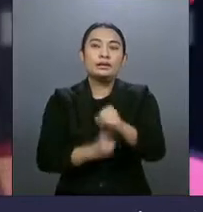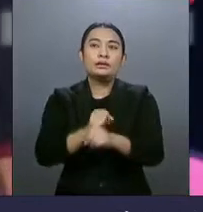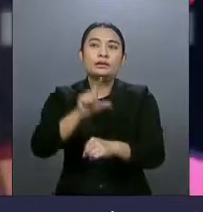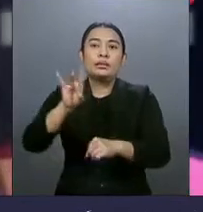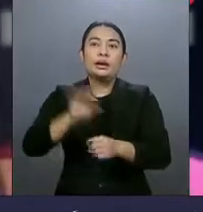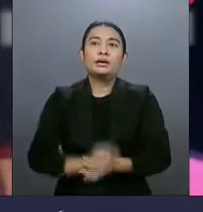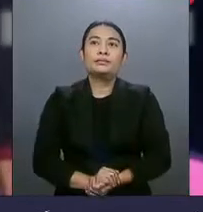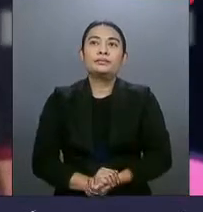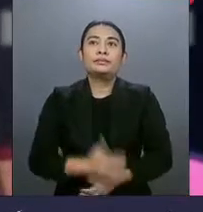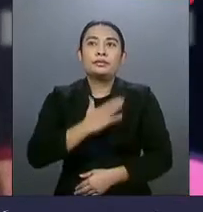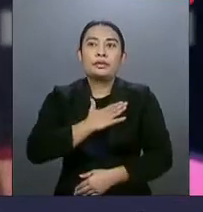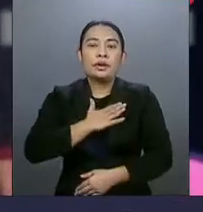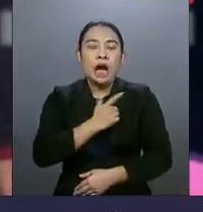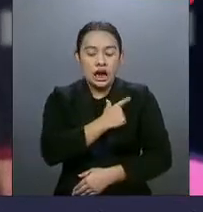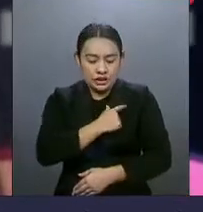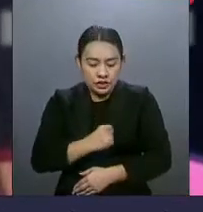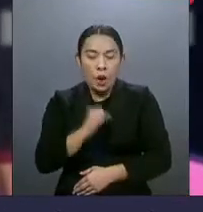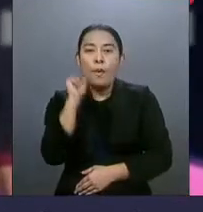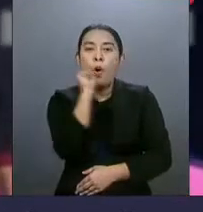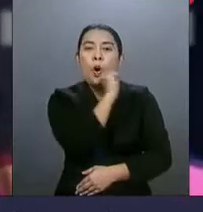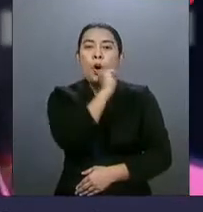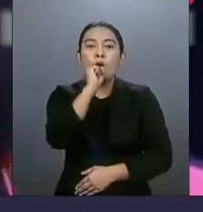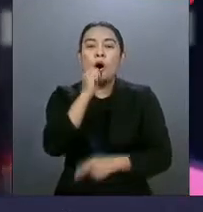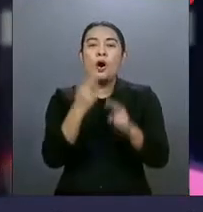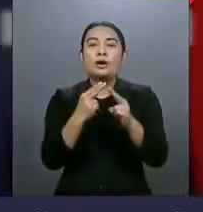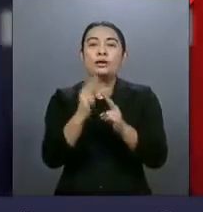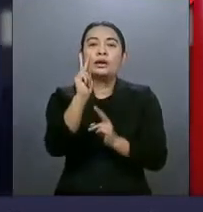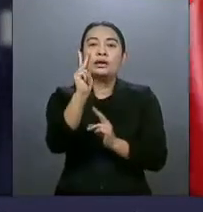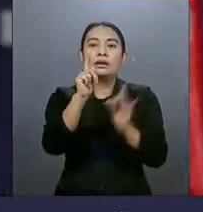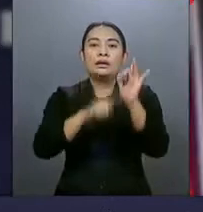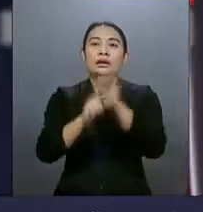เป็นคนชอบนักร้องที่ชื่อก้องค่ะ